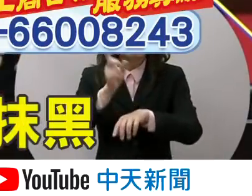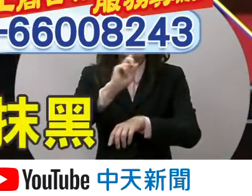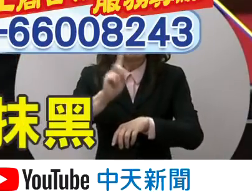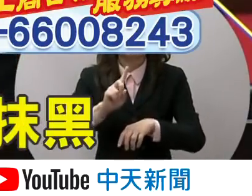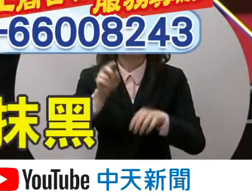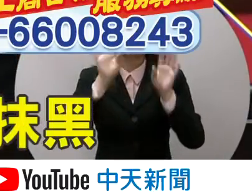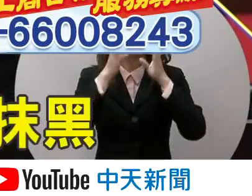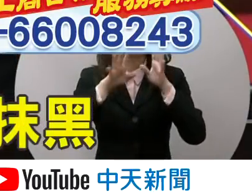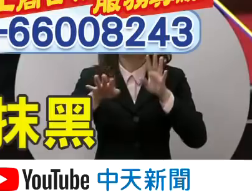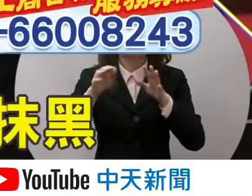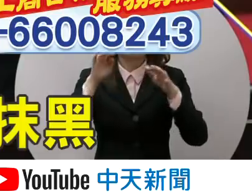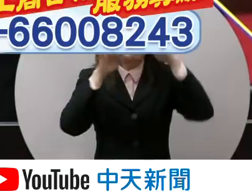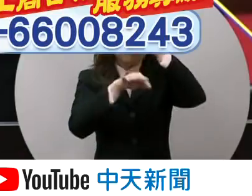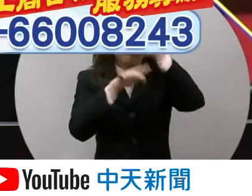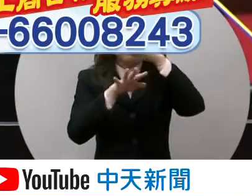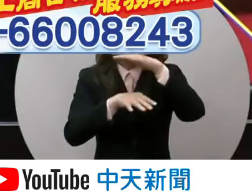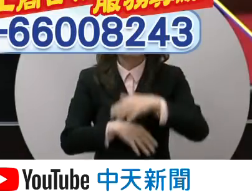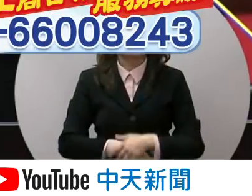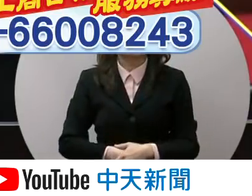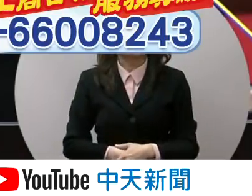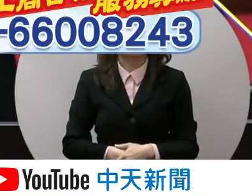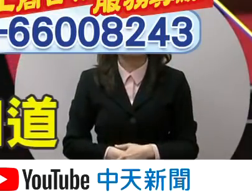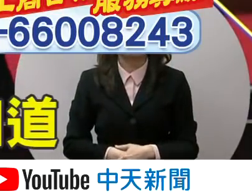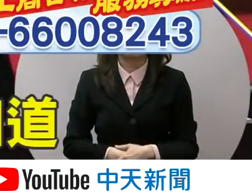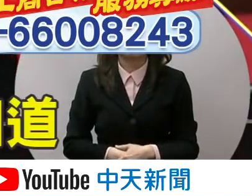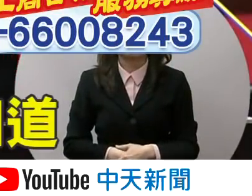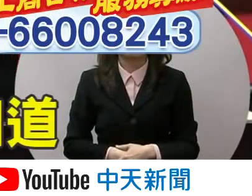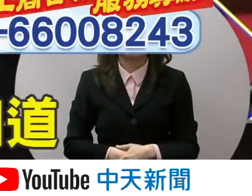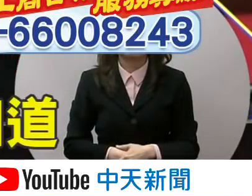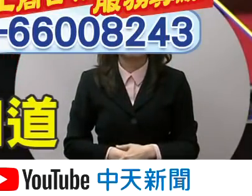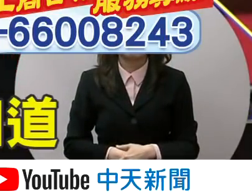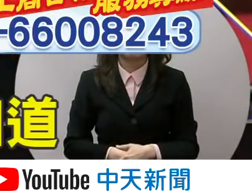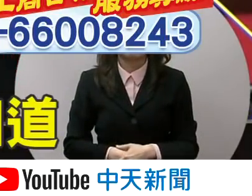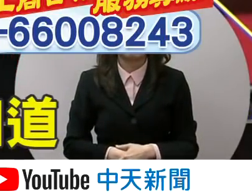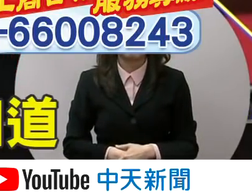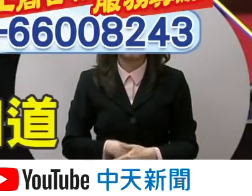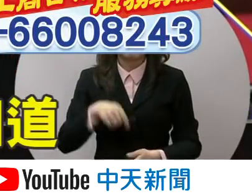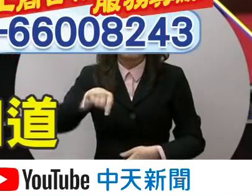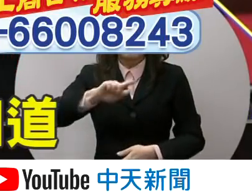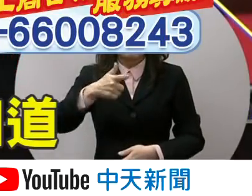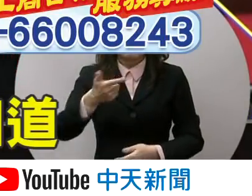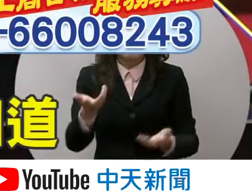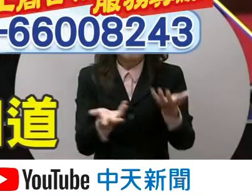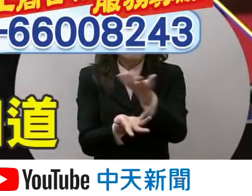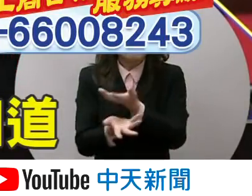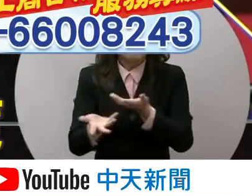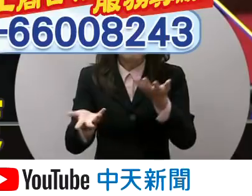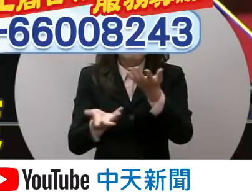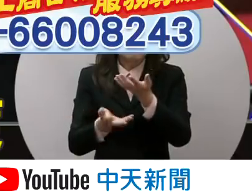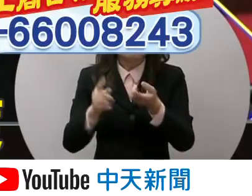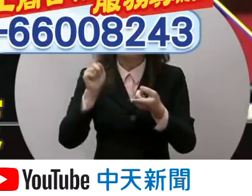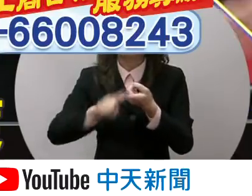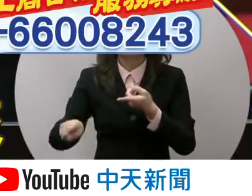没有过，你们就这样抹黑？ 我们没有抹黑， 所以我们希望说 事实让大家， 这不是沟通的态